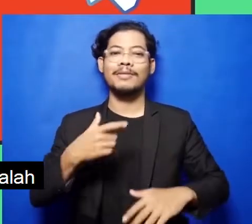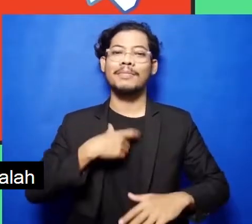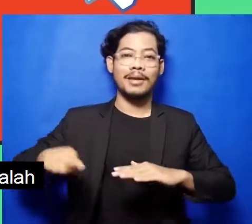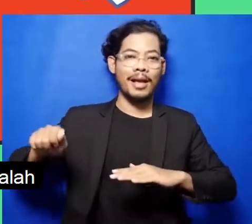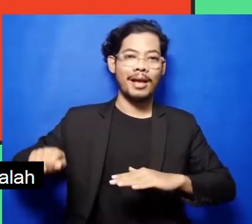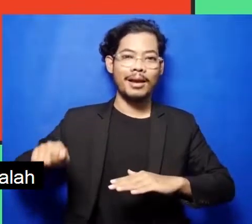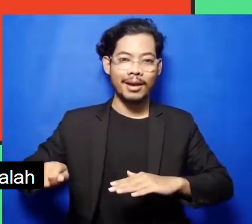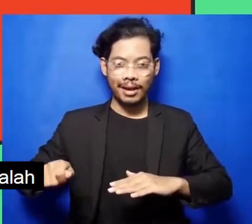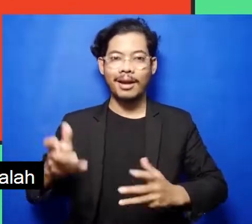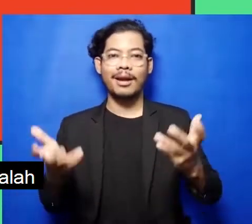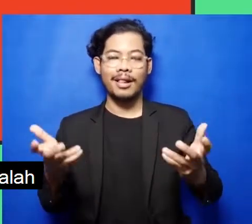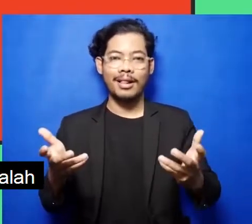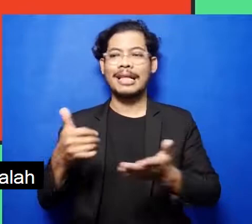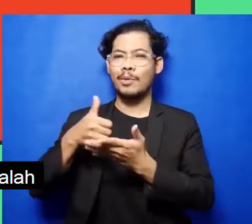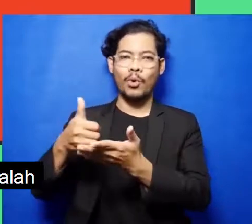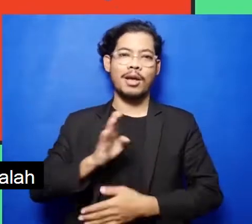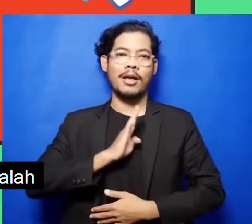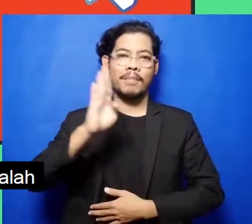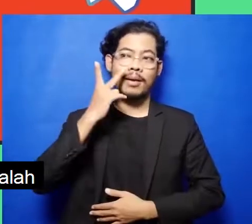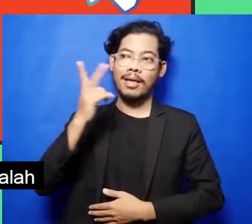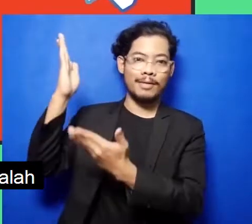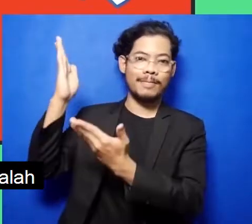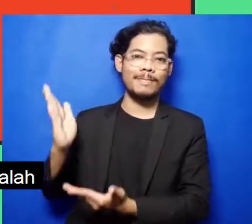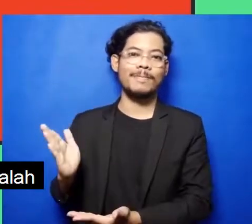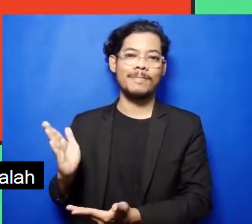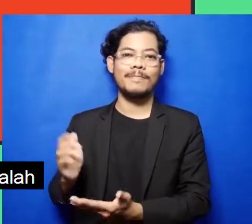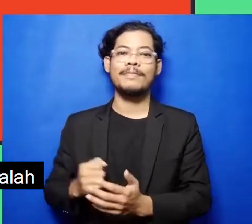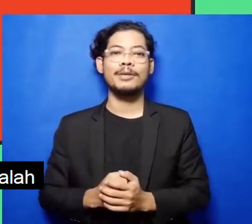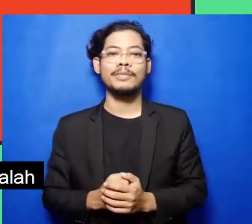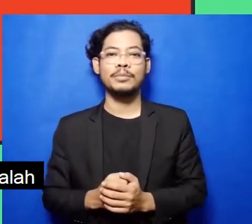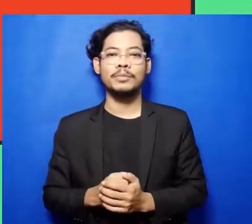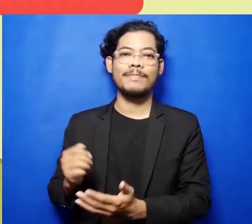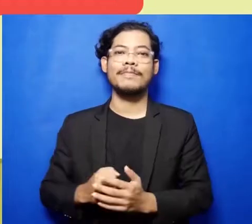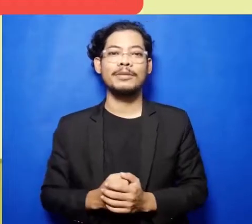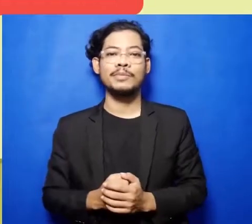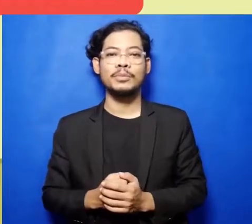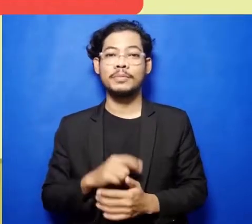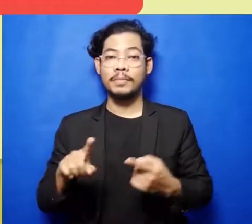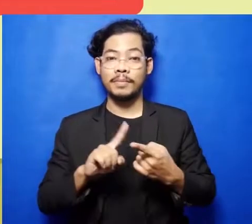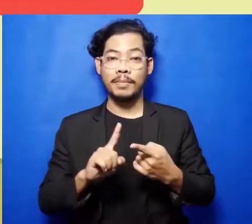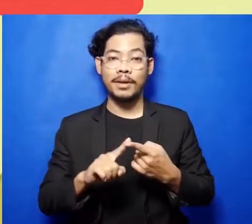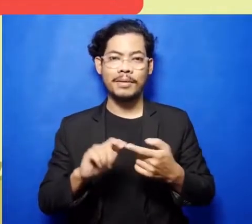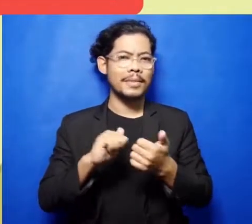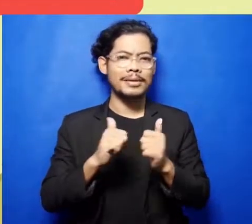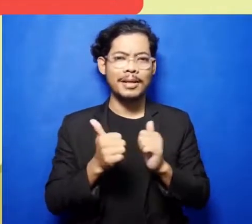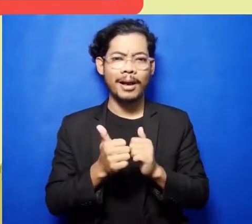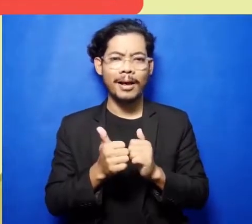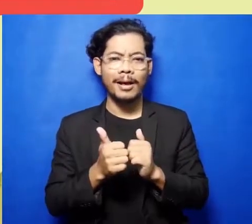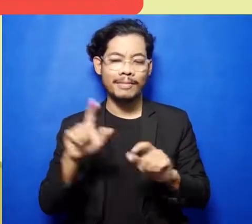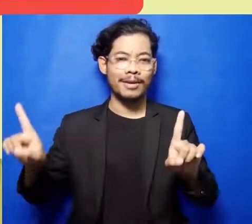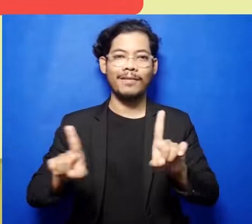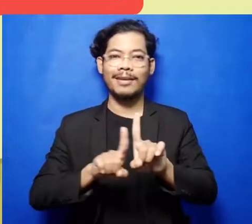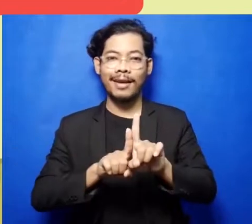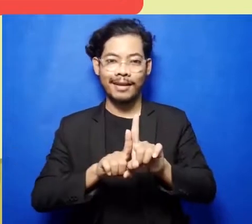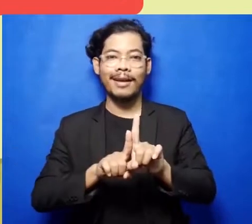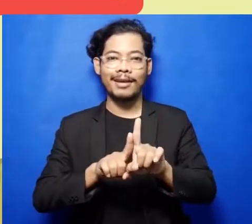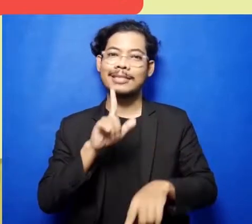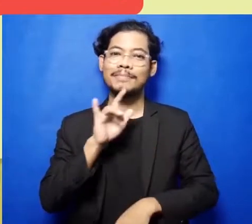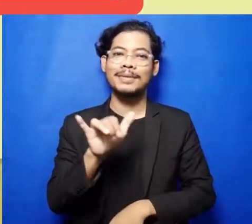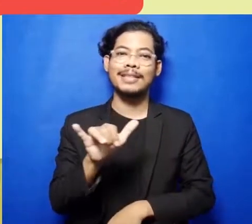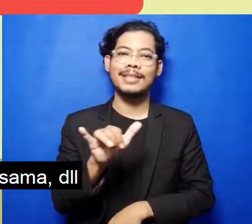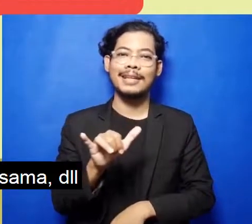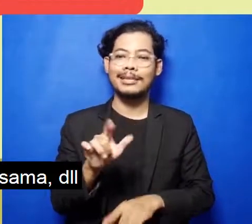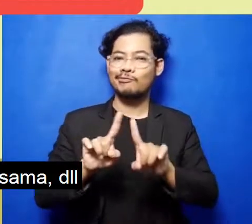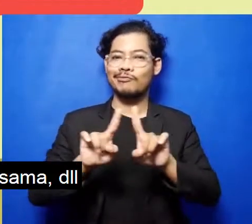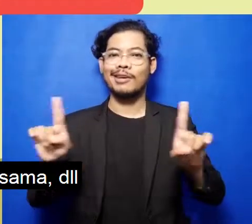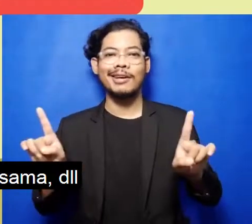Perkara-perkara seetangani sareng Pangadilan Agama Situbondo engki paneka, setong, perkara sebeda kaitana sarang